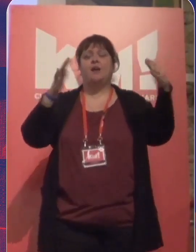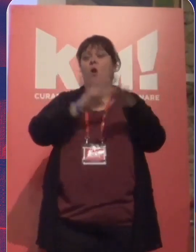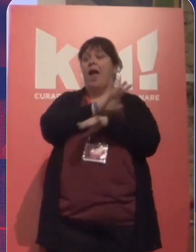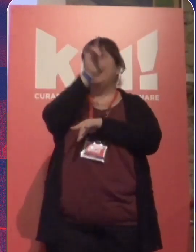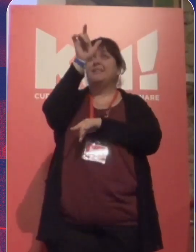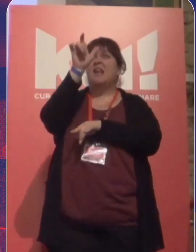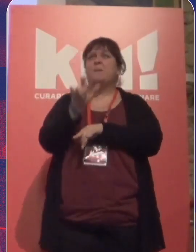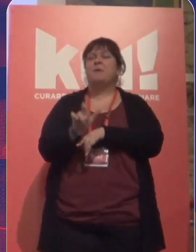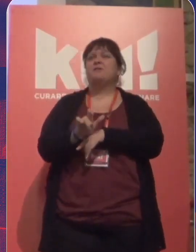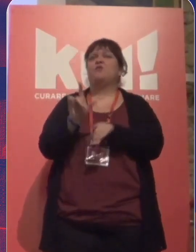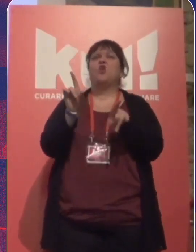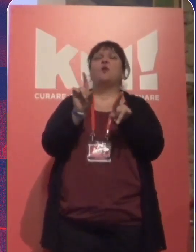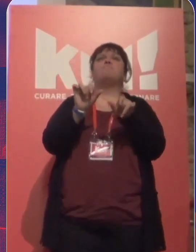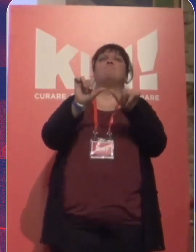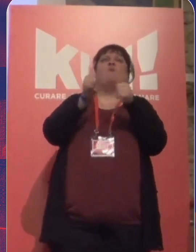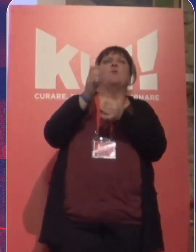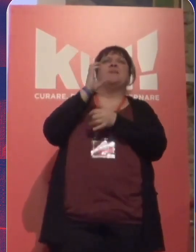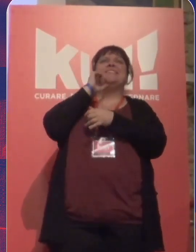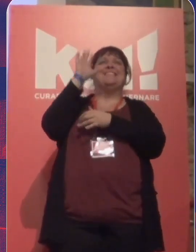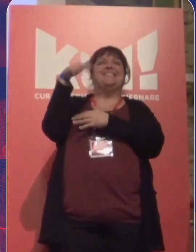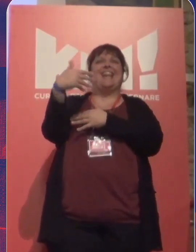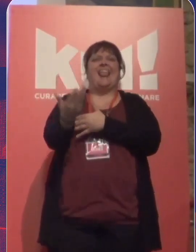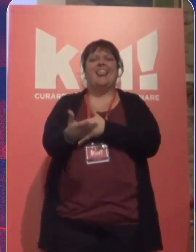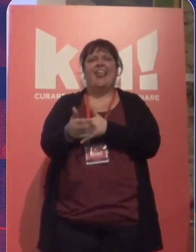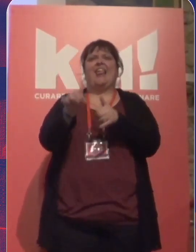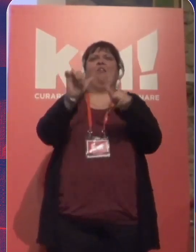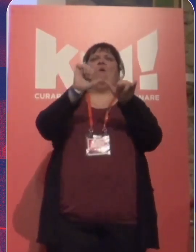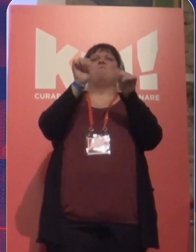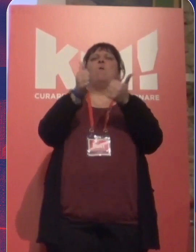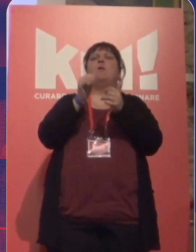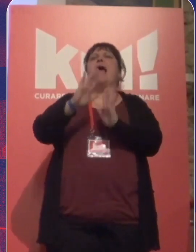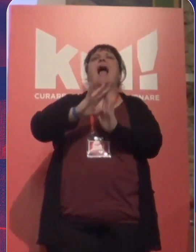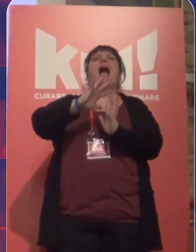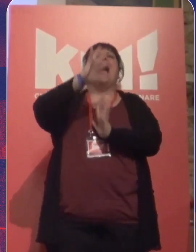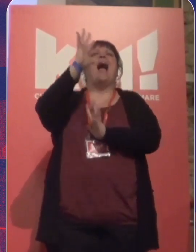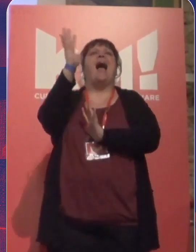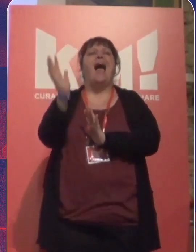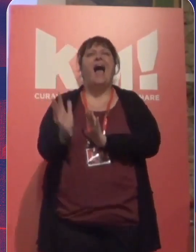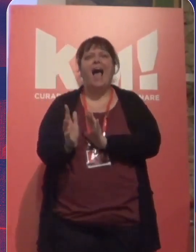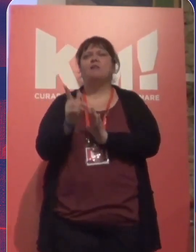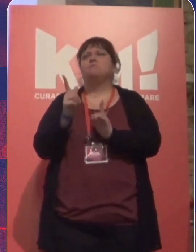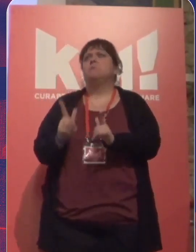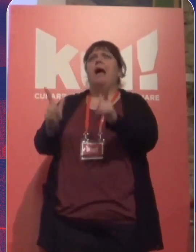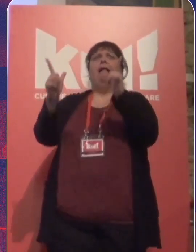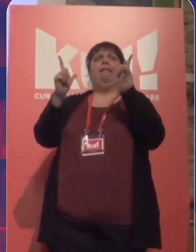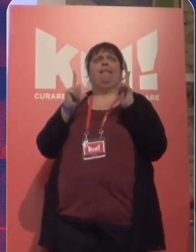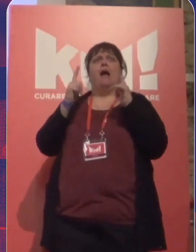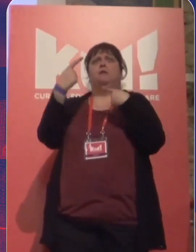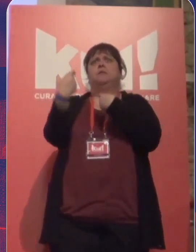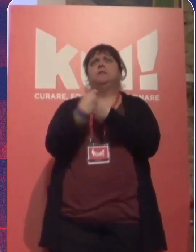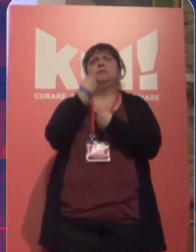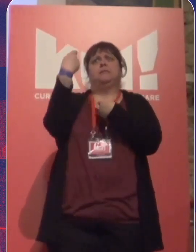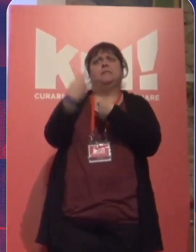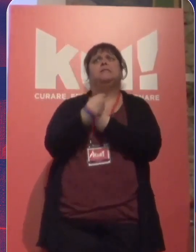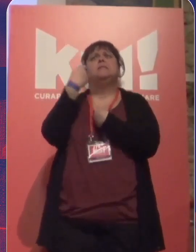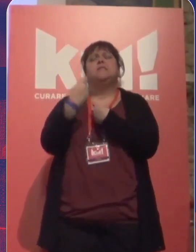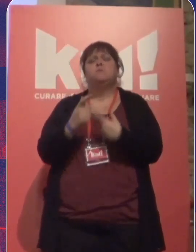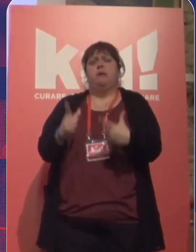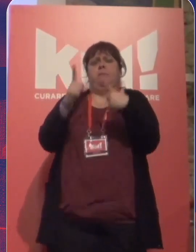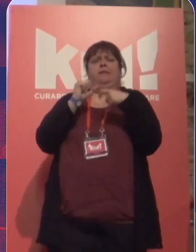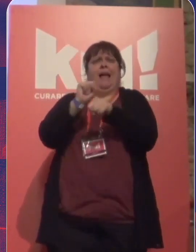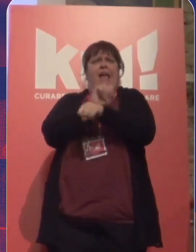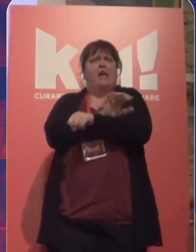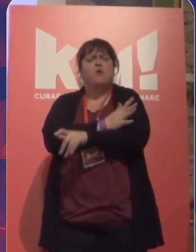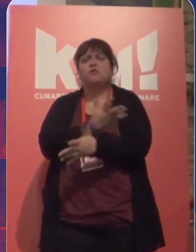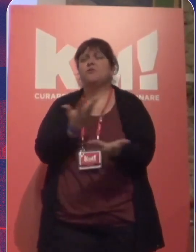apportatore di eccitazioni stimolazioni che il bambino non può governare non può controllare